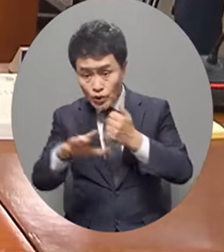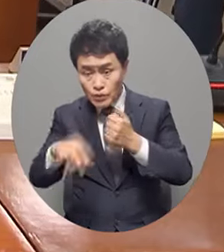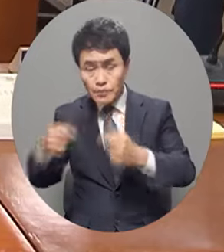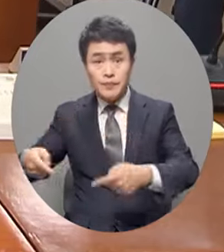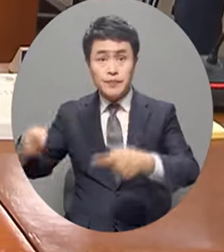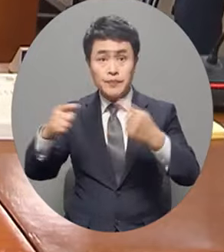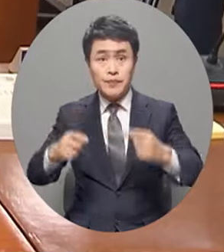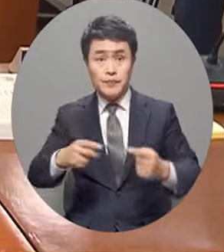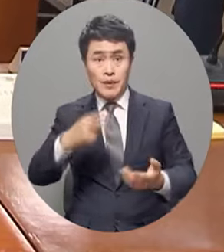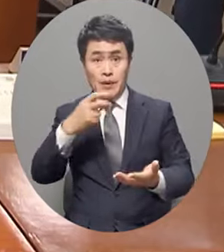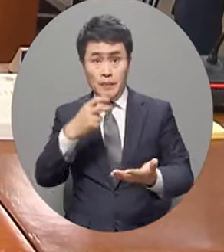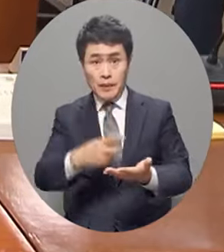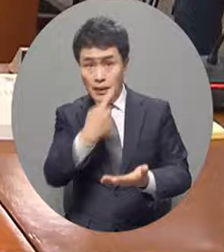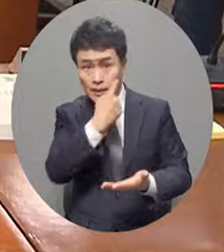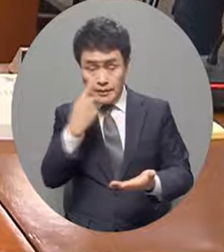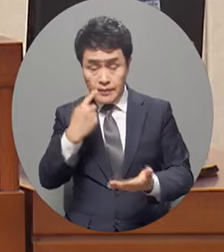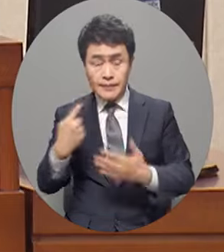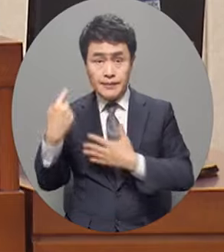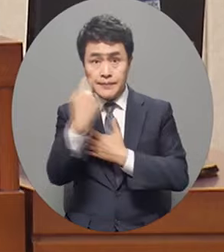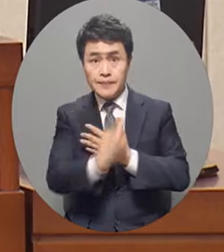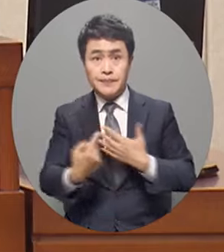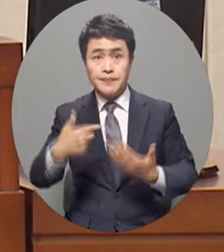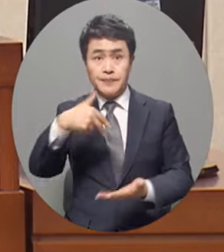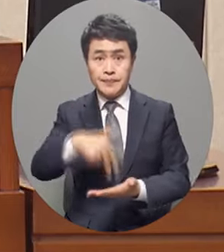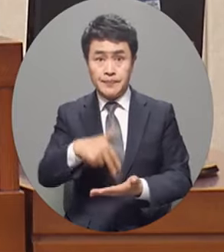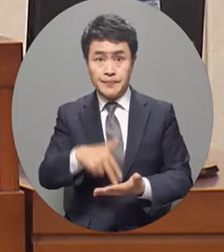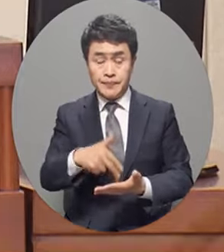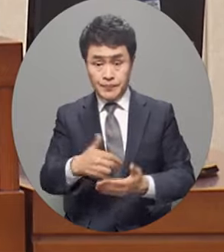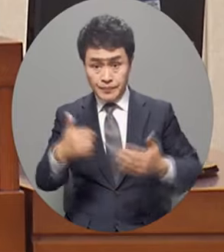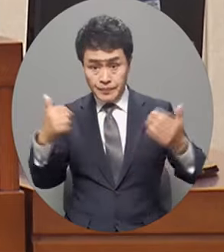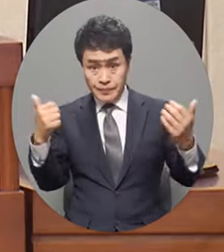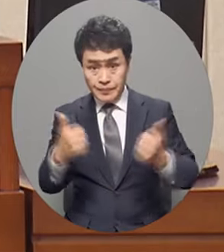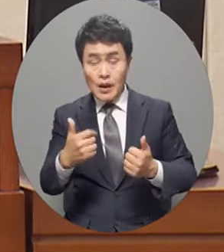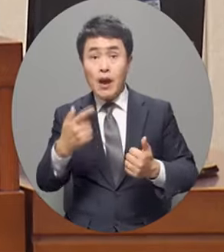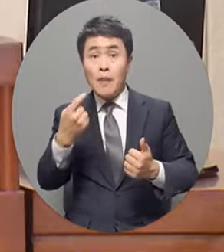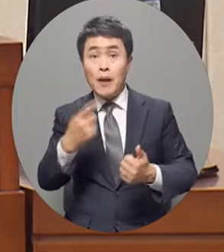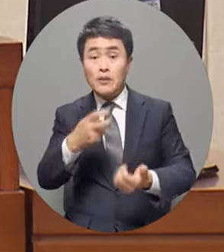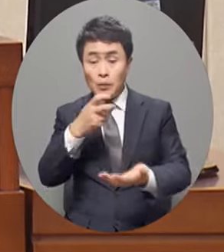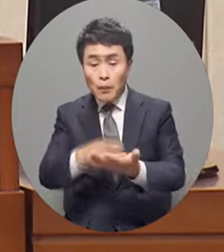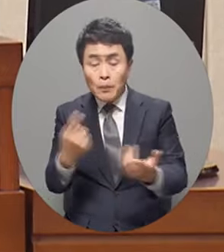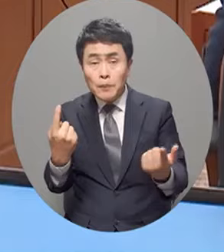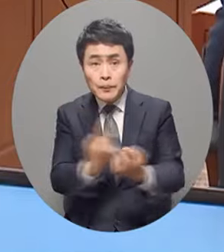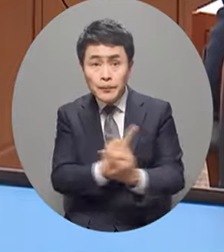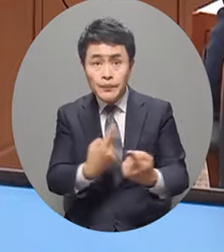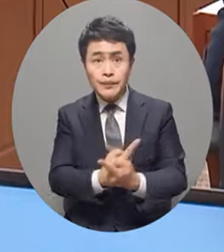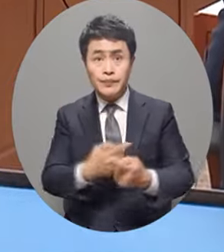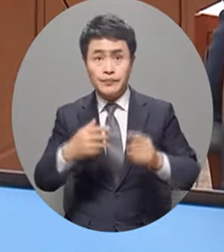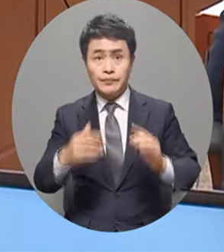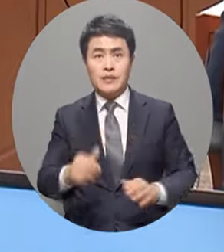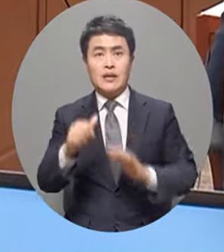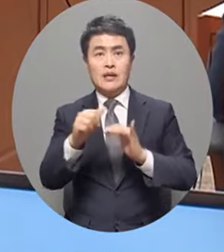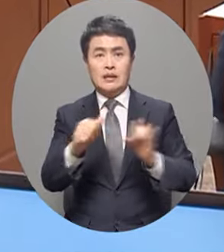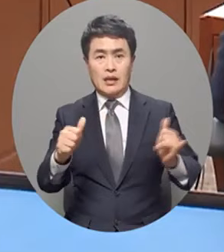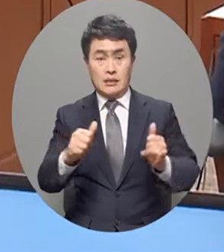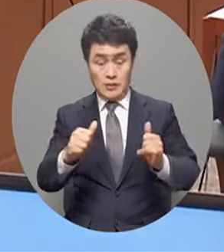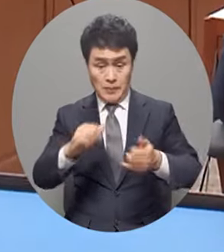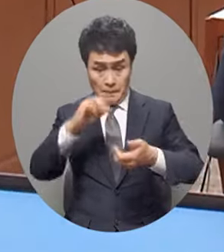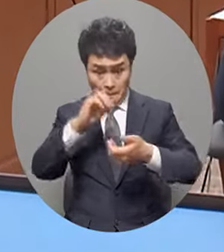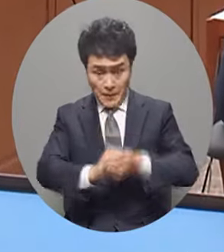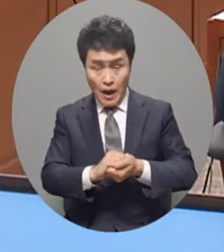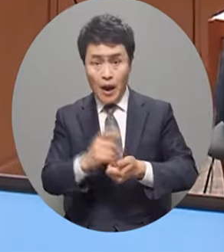입법회의 증인 신분입니다 심의할 법안은 방통법 개정 다섯명이 정원인